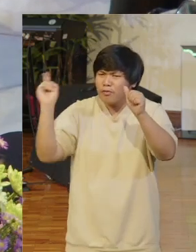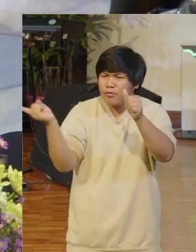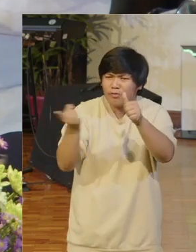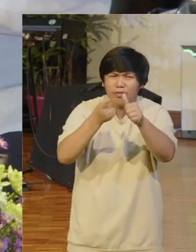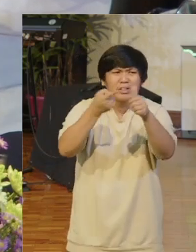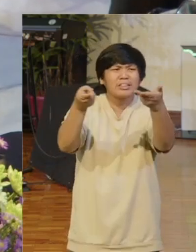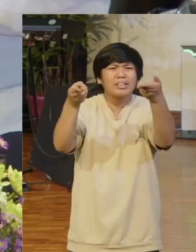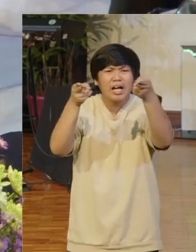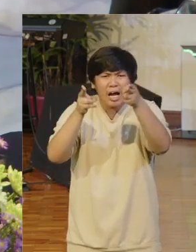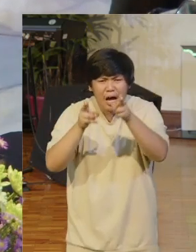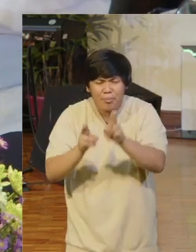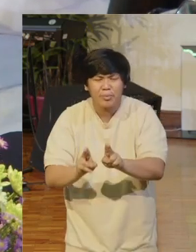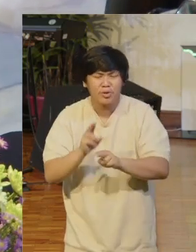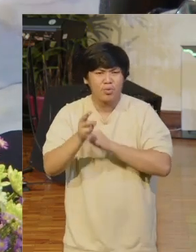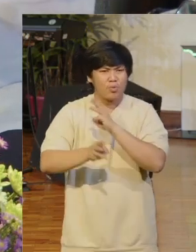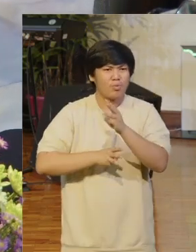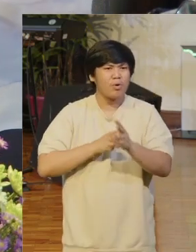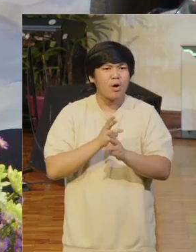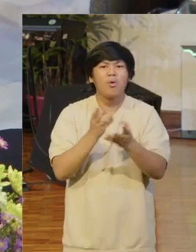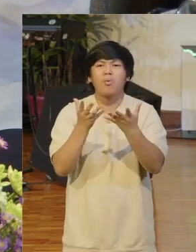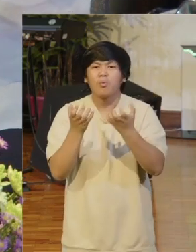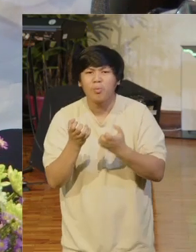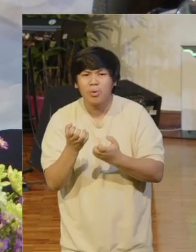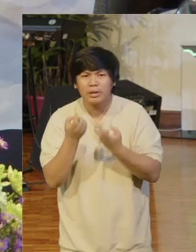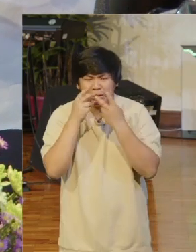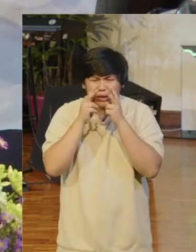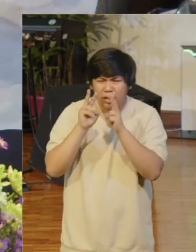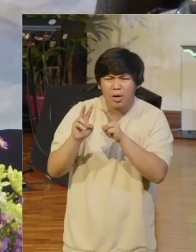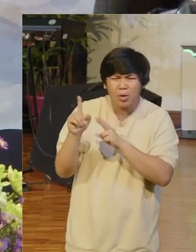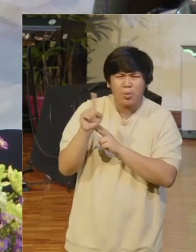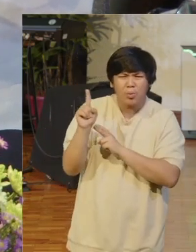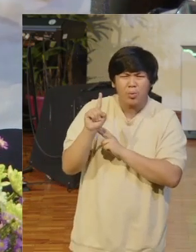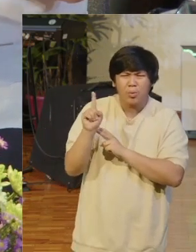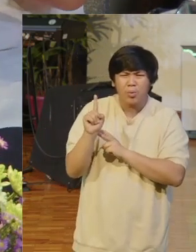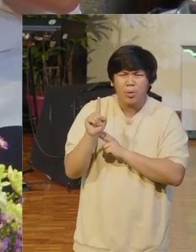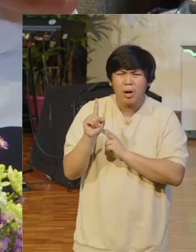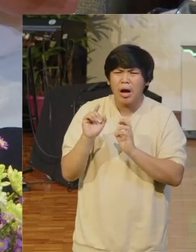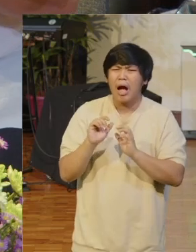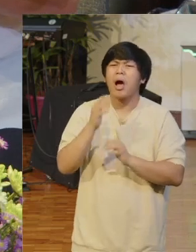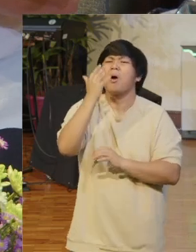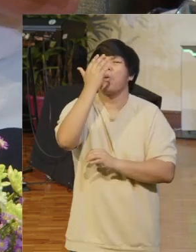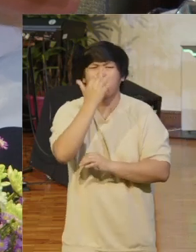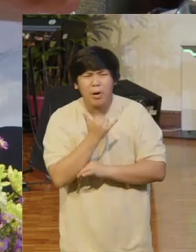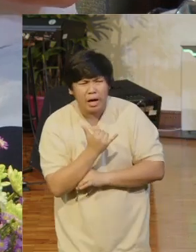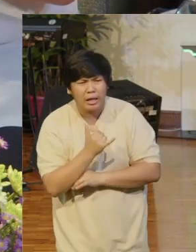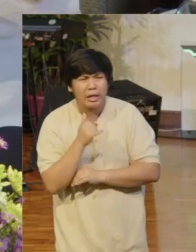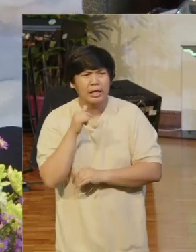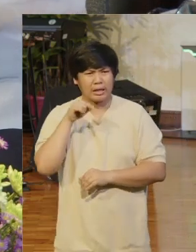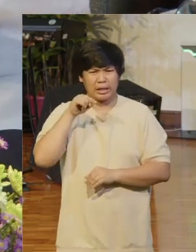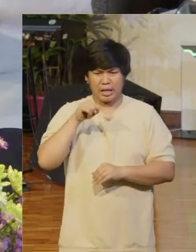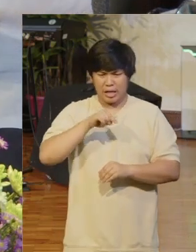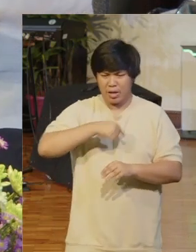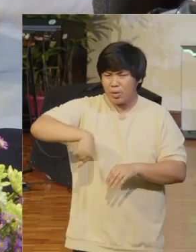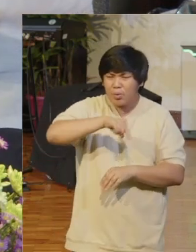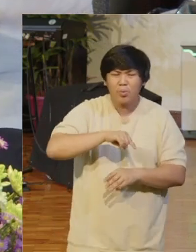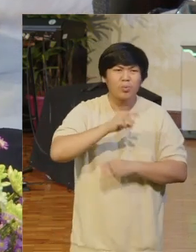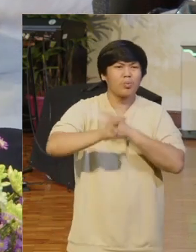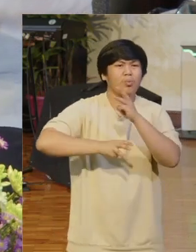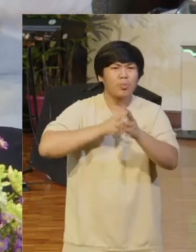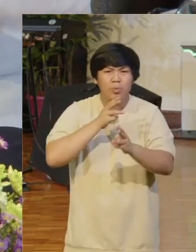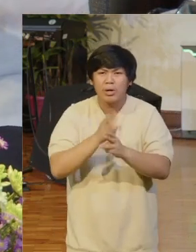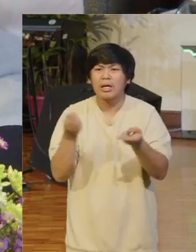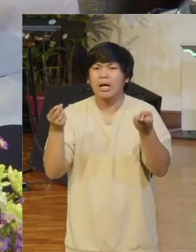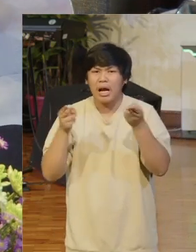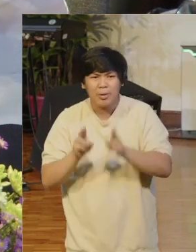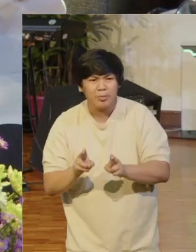bago nangyari yung Big Bang, gusto nilang malaman kung bakit nangyari ang Big Bang